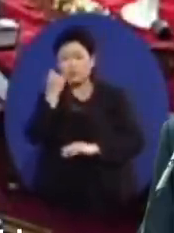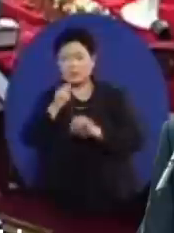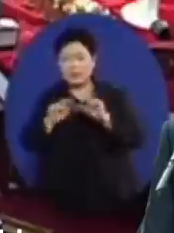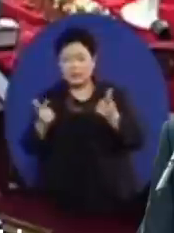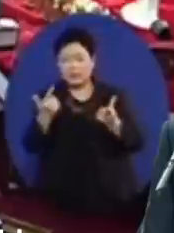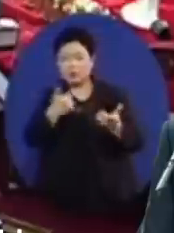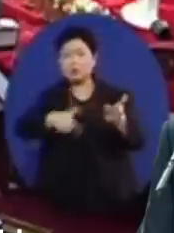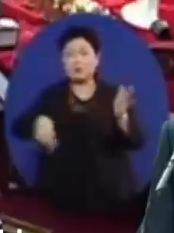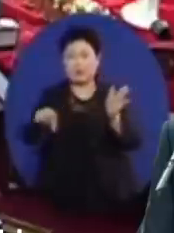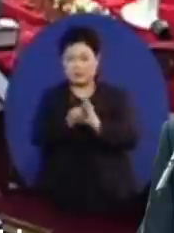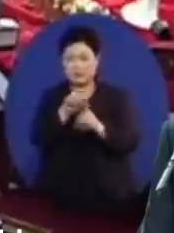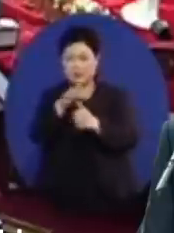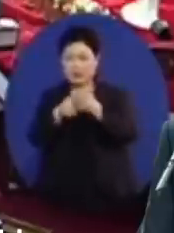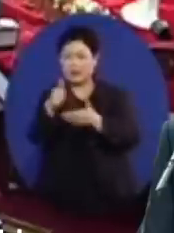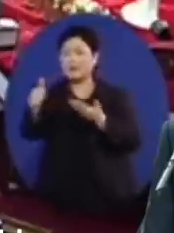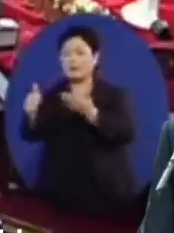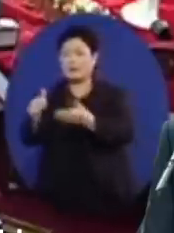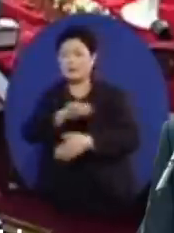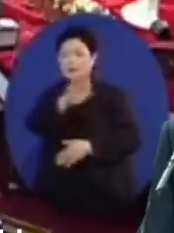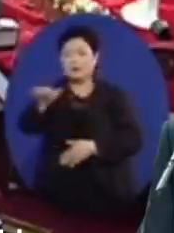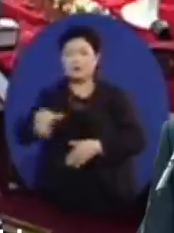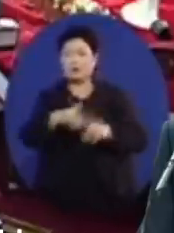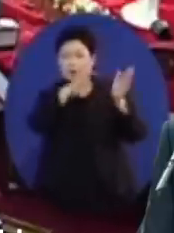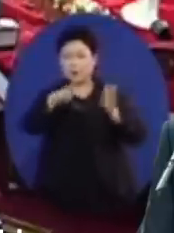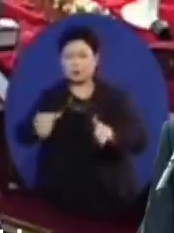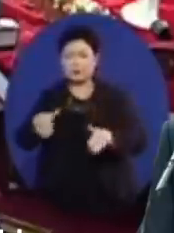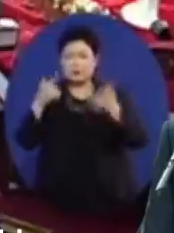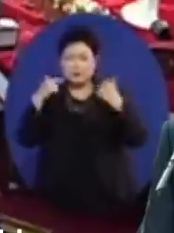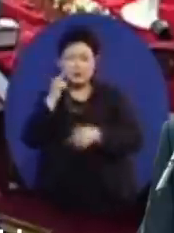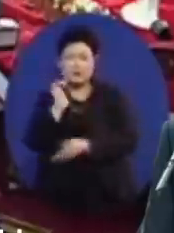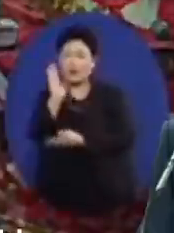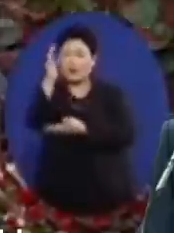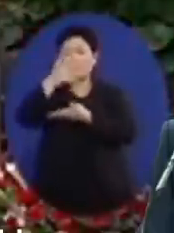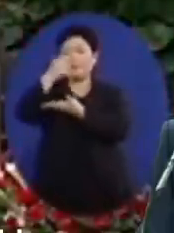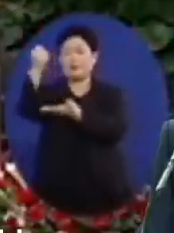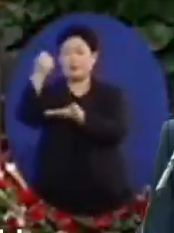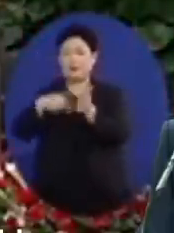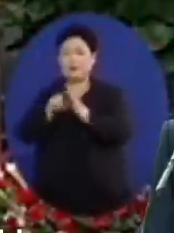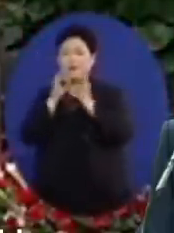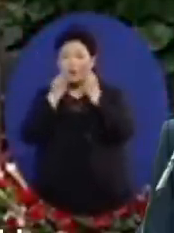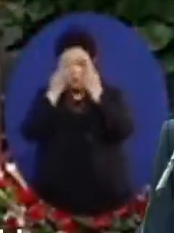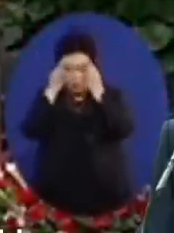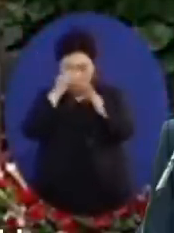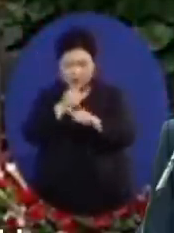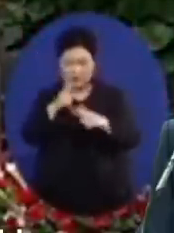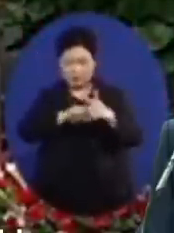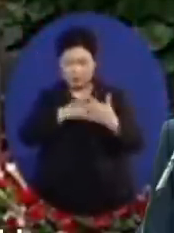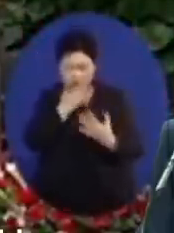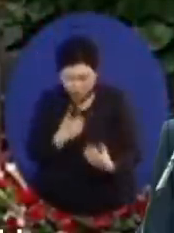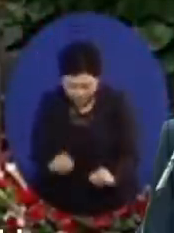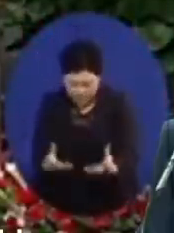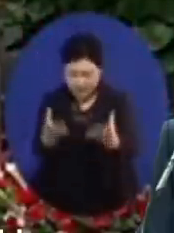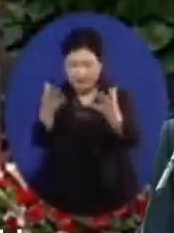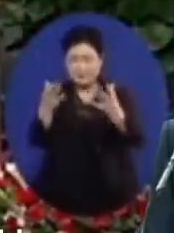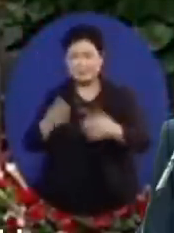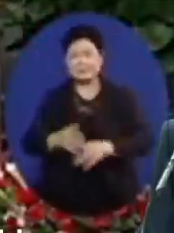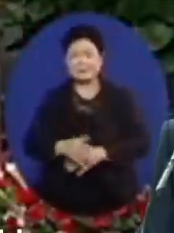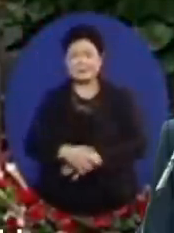해서 하나님께서 우리를 통해서 늘 영광 받으시도록 노력하시기를 주의 이름으로 축원합니다.